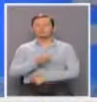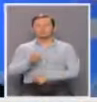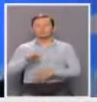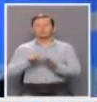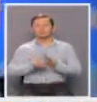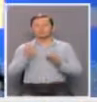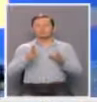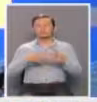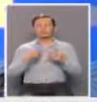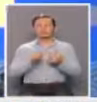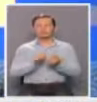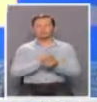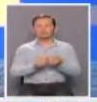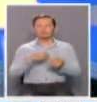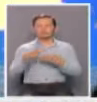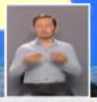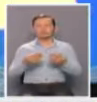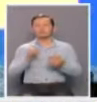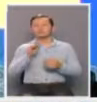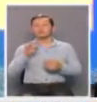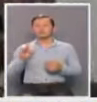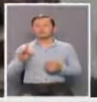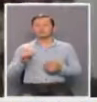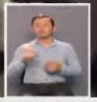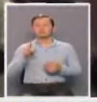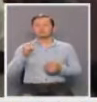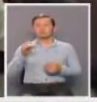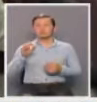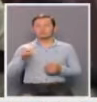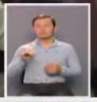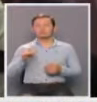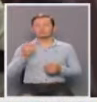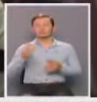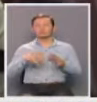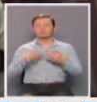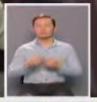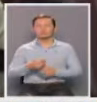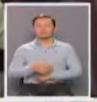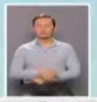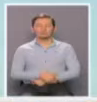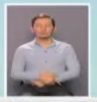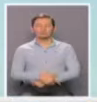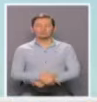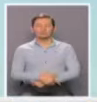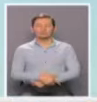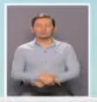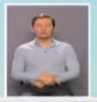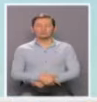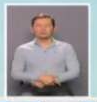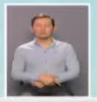4 отбасының құжаттары ұсынылды. Олар Әнуарбек Зайдуллин, Қайралы Жүкеевтің шаңырағы. Мерейлі отбасы